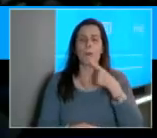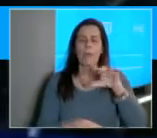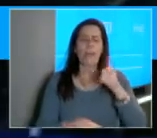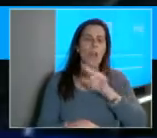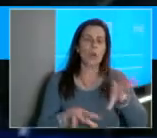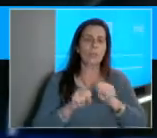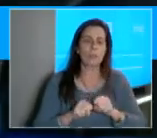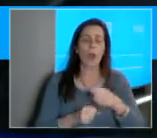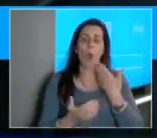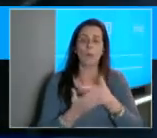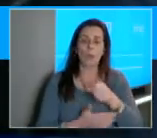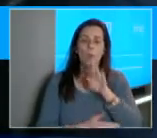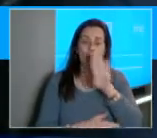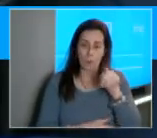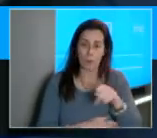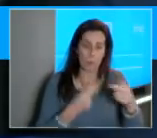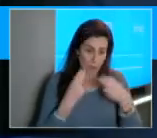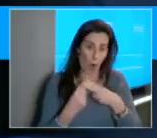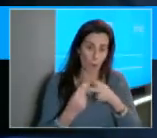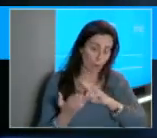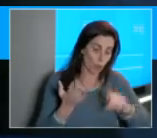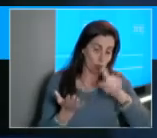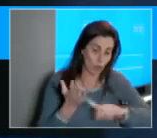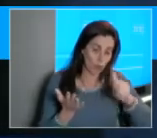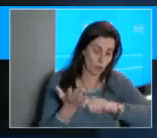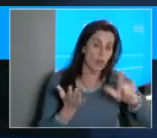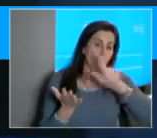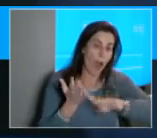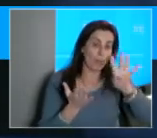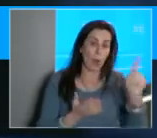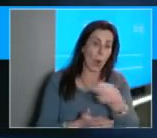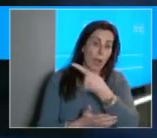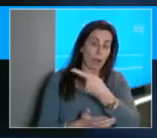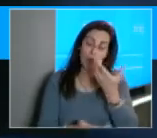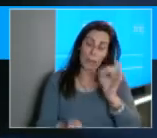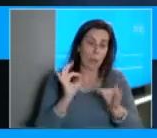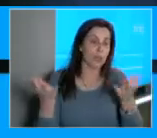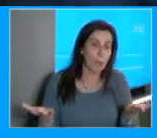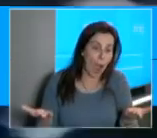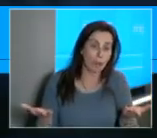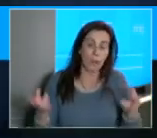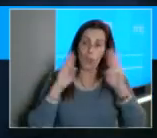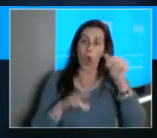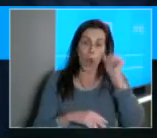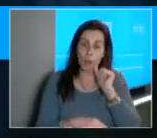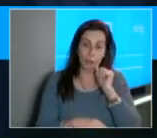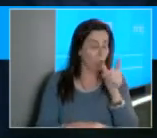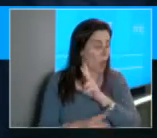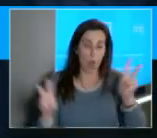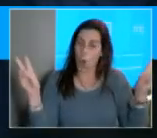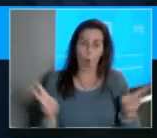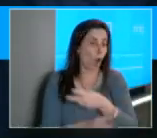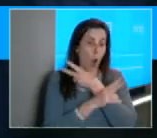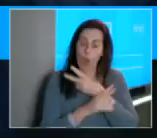כן או לא, הבעיה היא העובדה שהוא מתישהו בקרוב, עוד חודש, חודשיים, שלושה או ארבעה, הולך לשבת על ספסל הנאשמים, כחול לבן לא